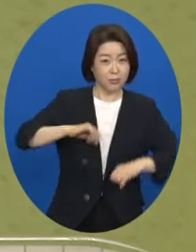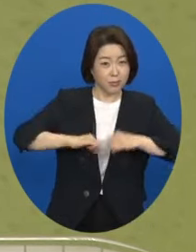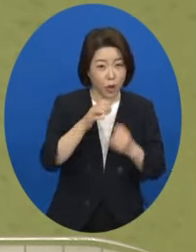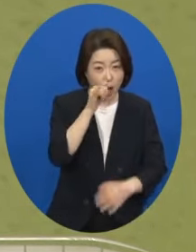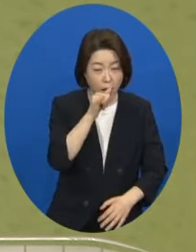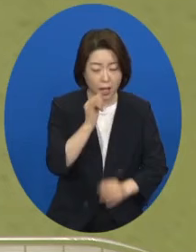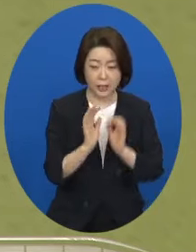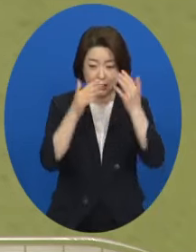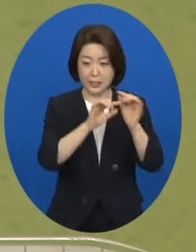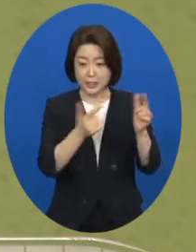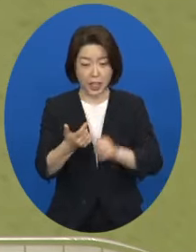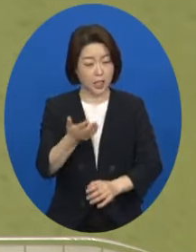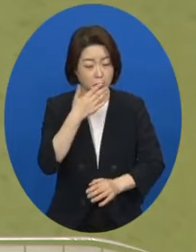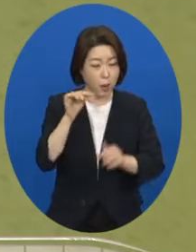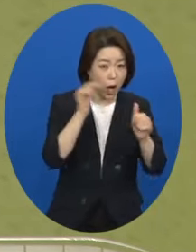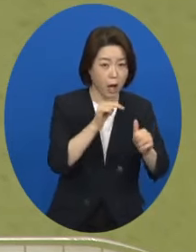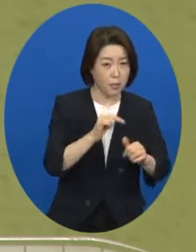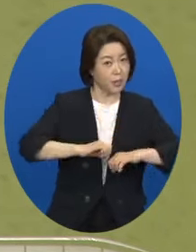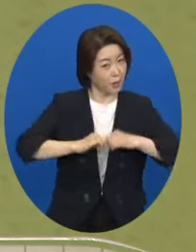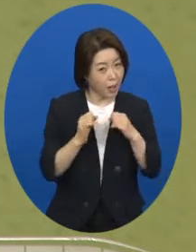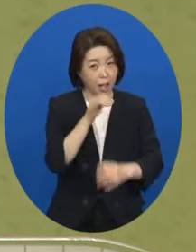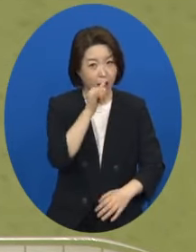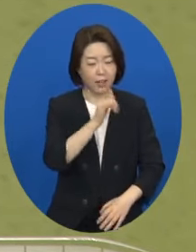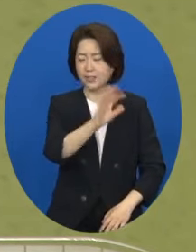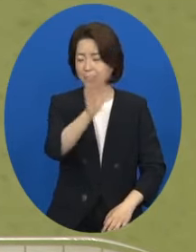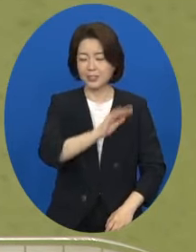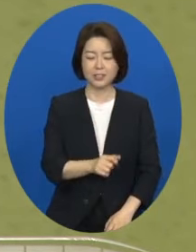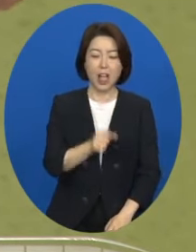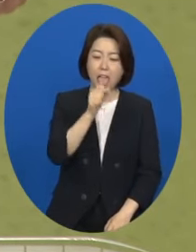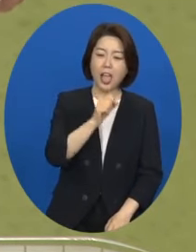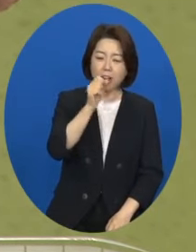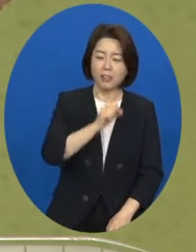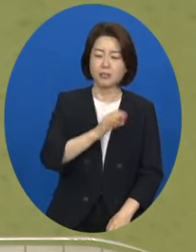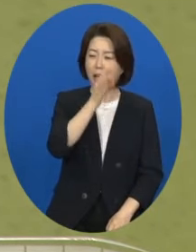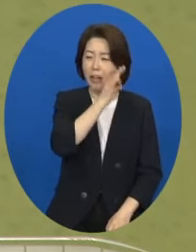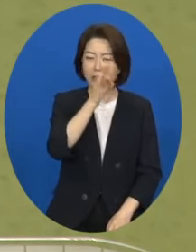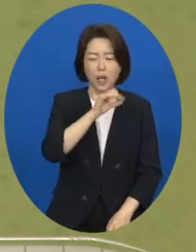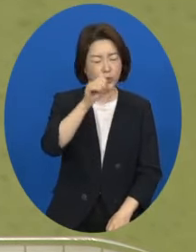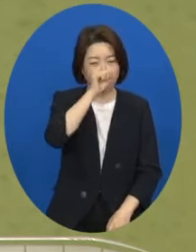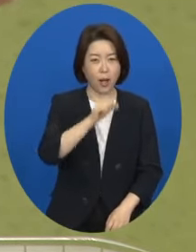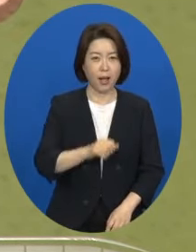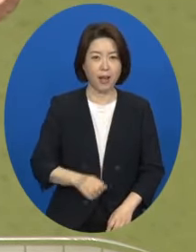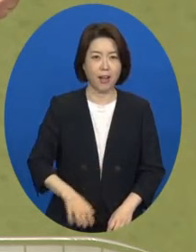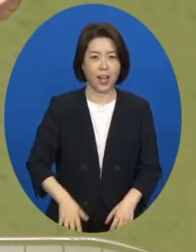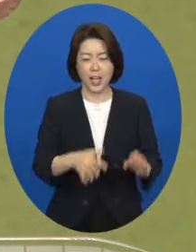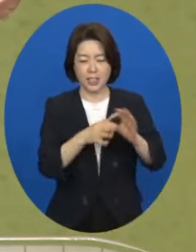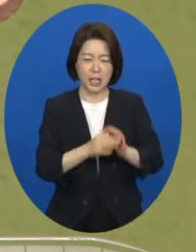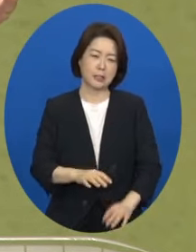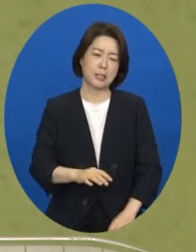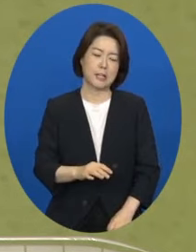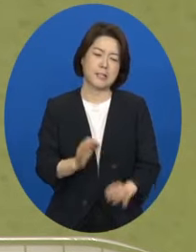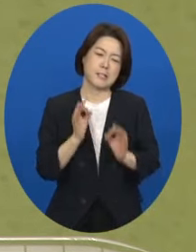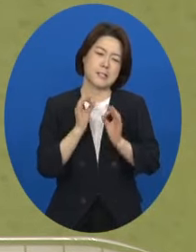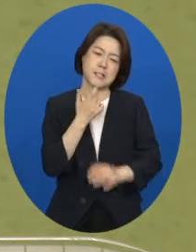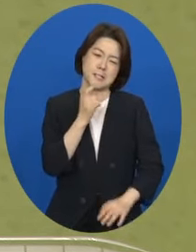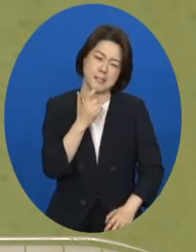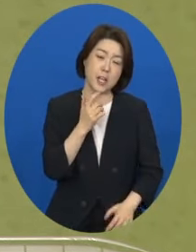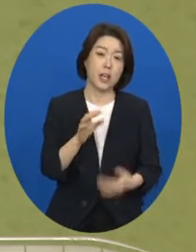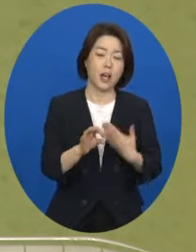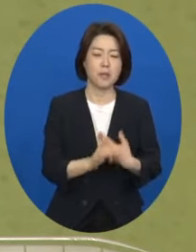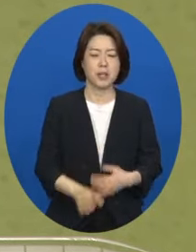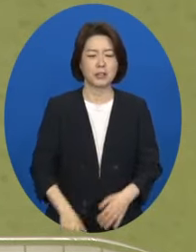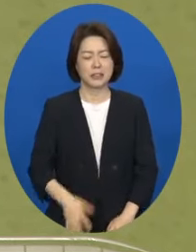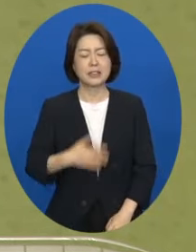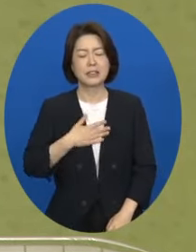먹어 먹습니까? 안 먹죠. 아이스크림 좋아하는 거예요. 자기들이 좀 사탕 좋아하는 거예요. 계속 때를 쓰면 그래 먹어라